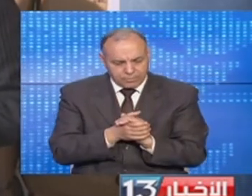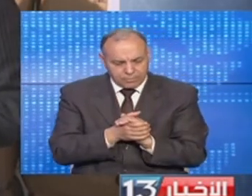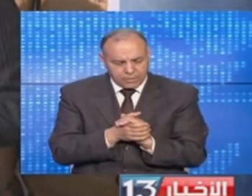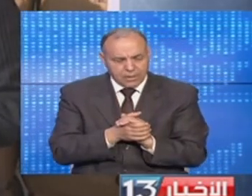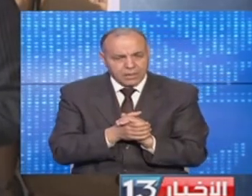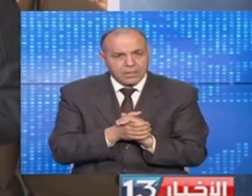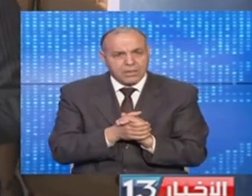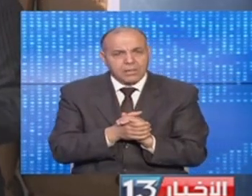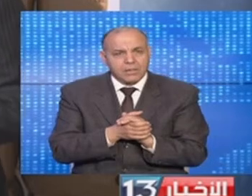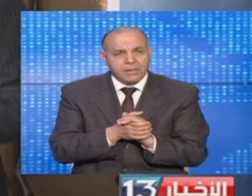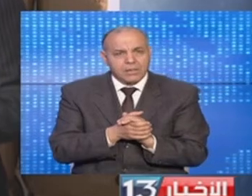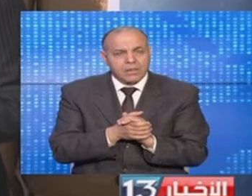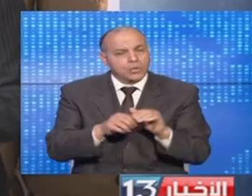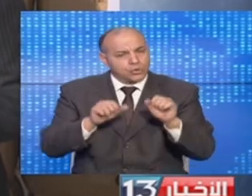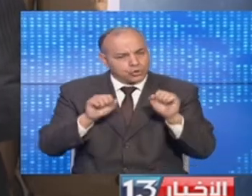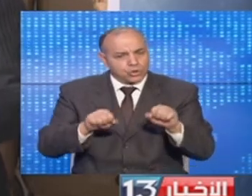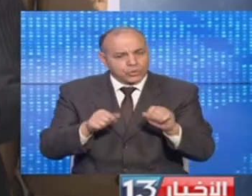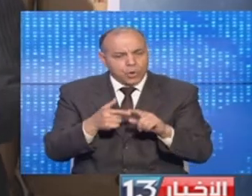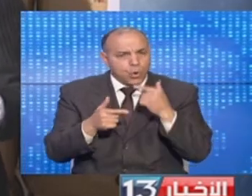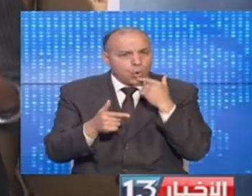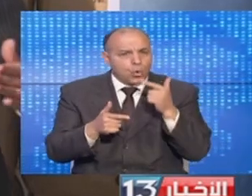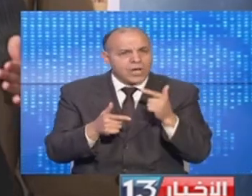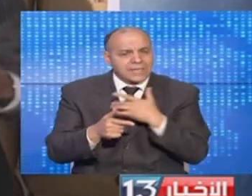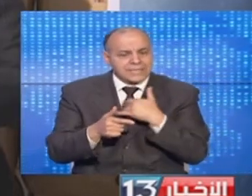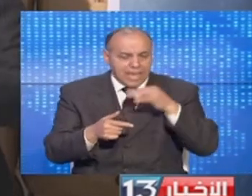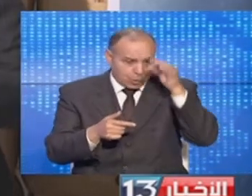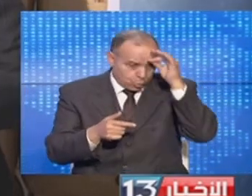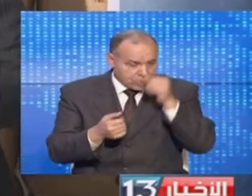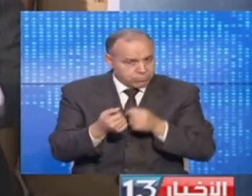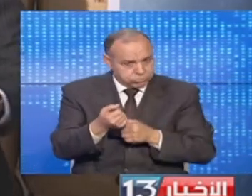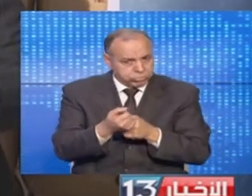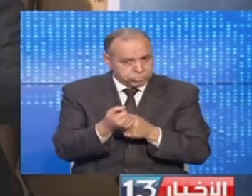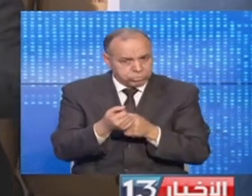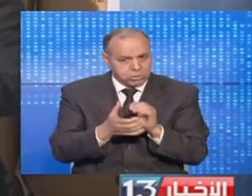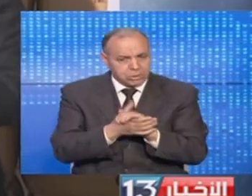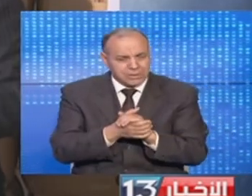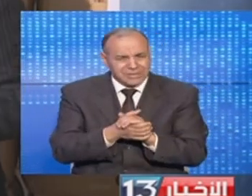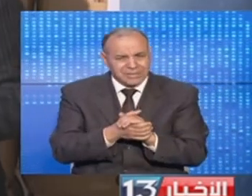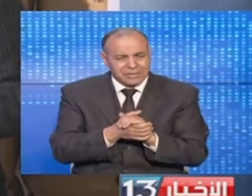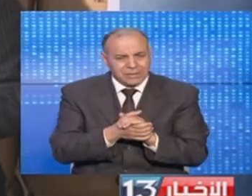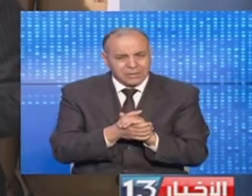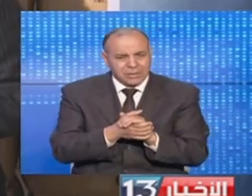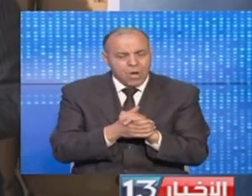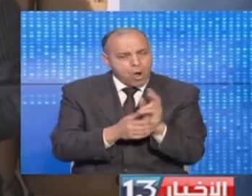اه ستمكن اه من القيام بالتحاليل